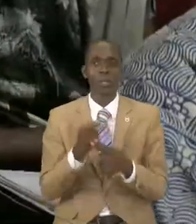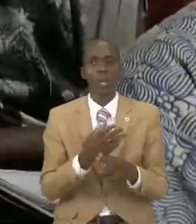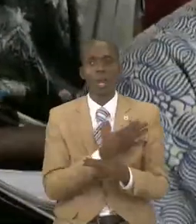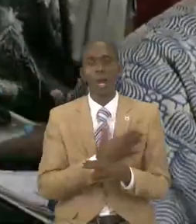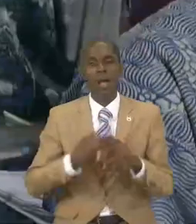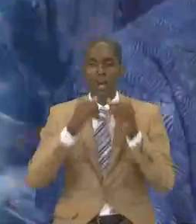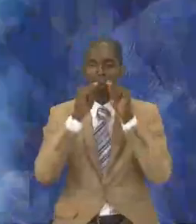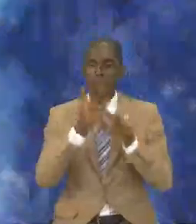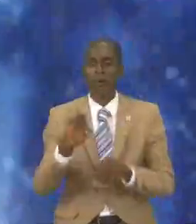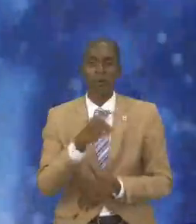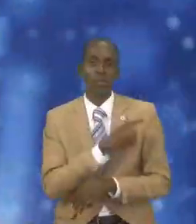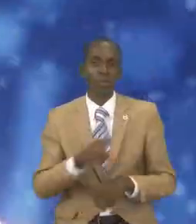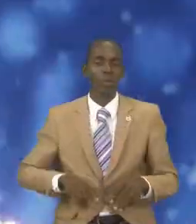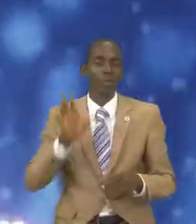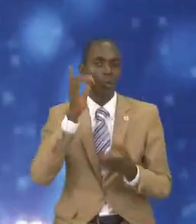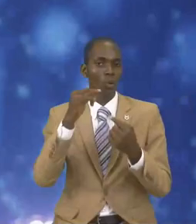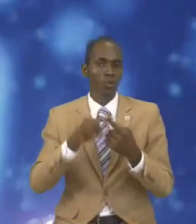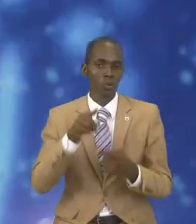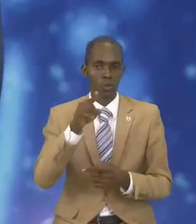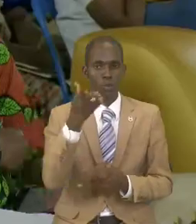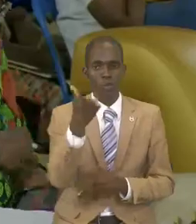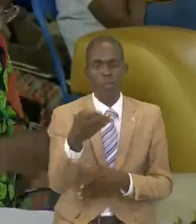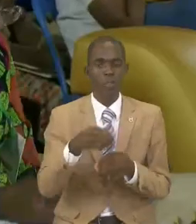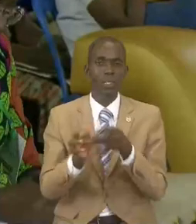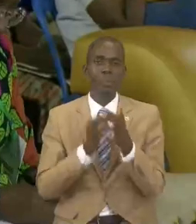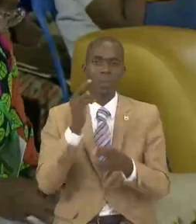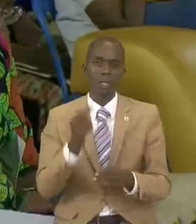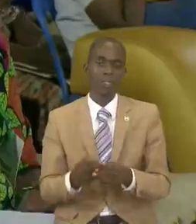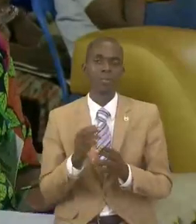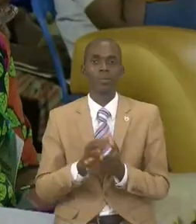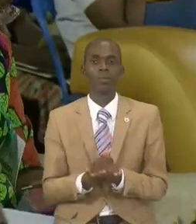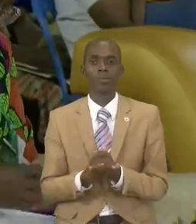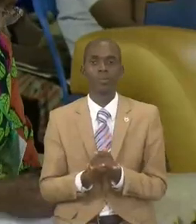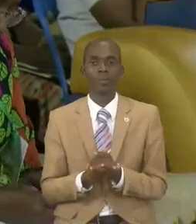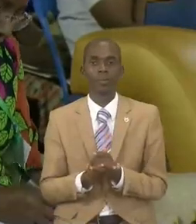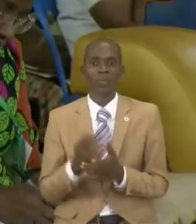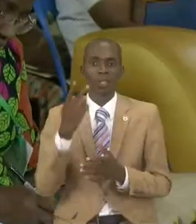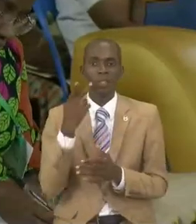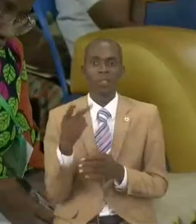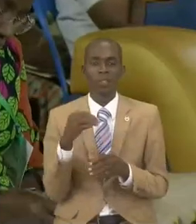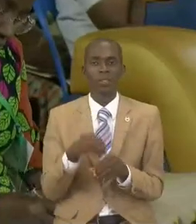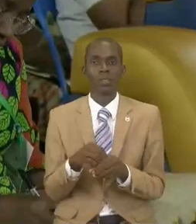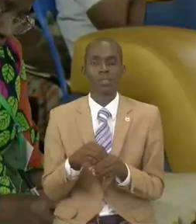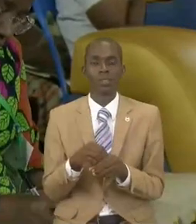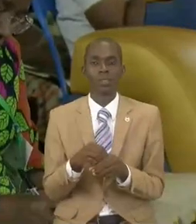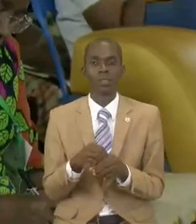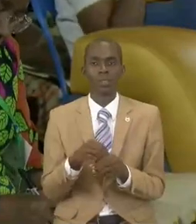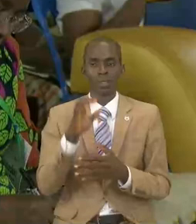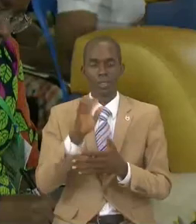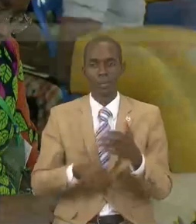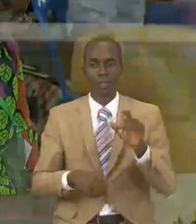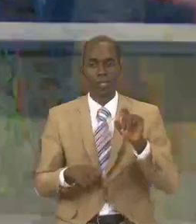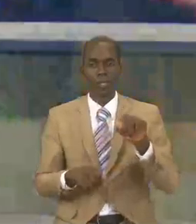du Seigneur viendront à toi là-bas au nom de Jésus. Voyons le chapitre